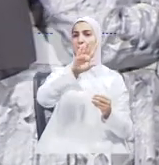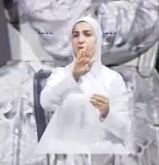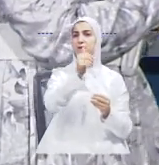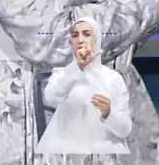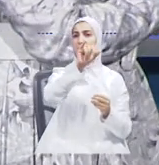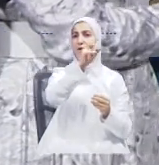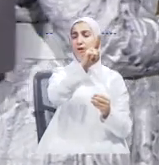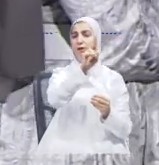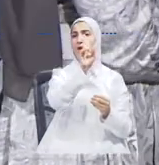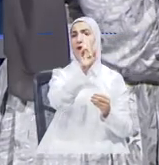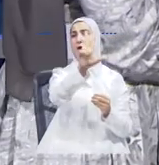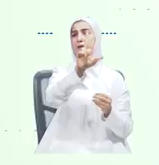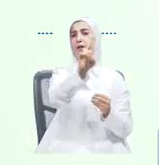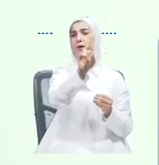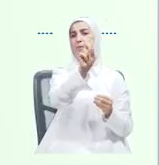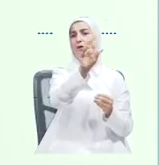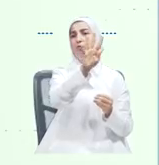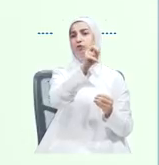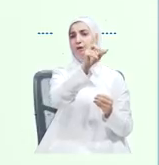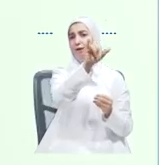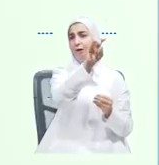الشام والخليج العربي.